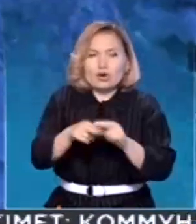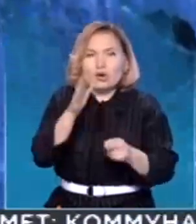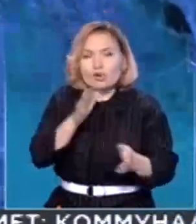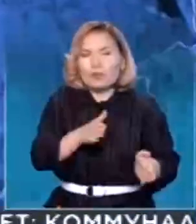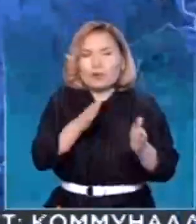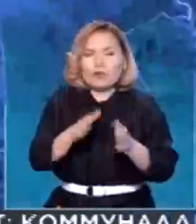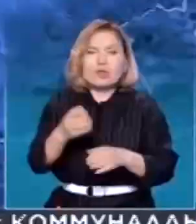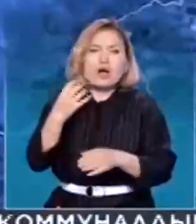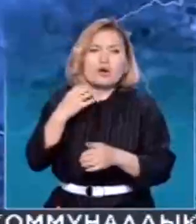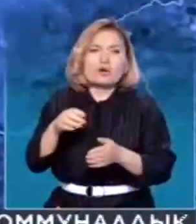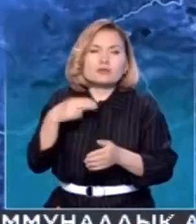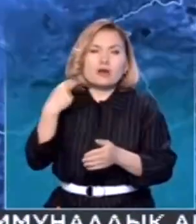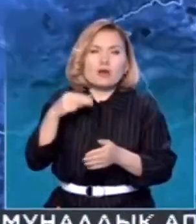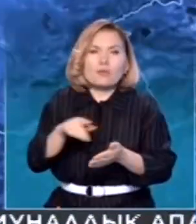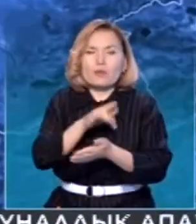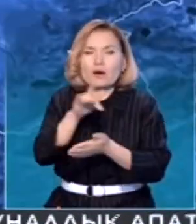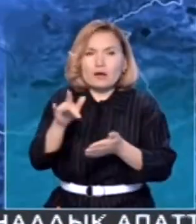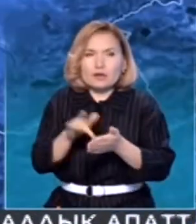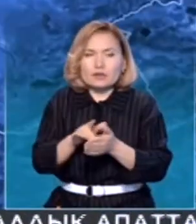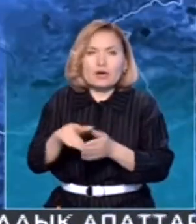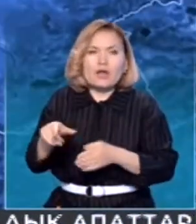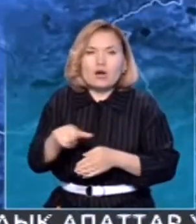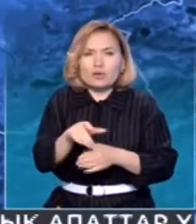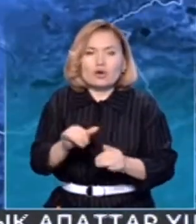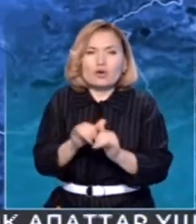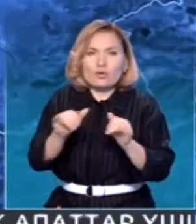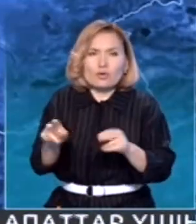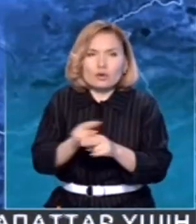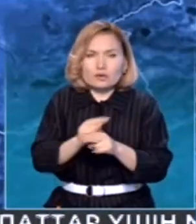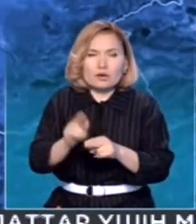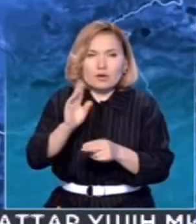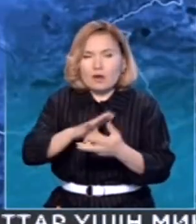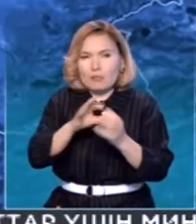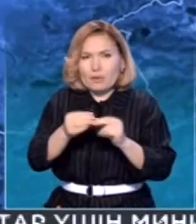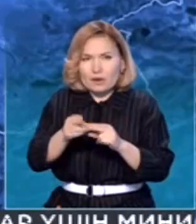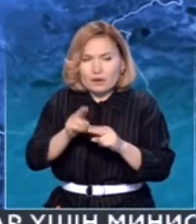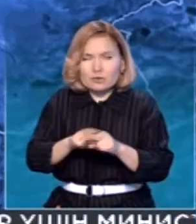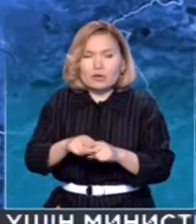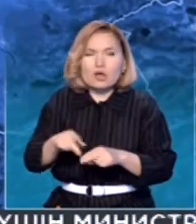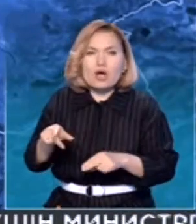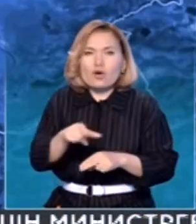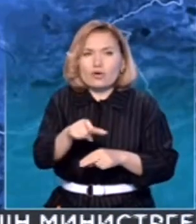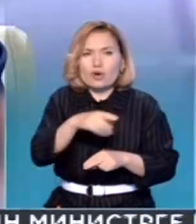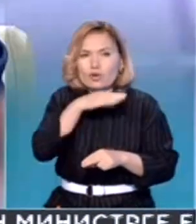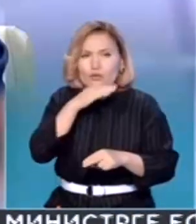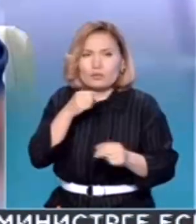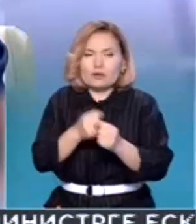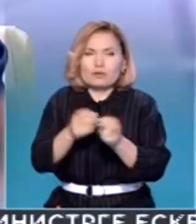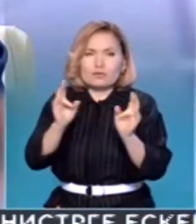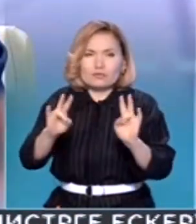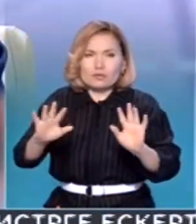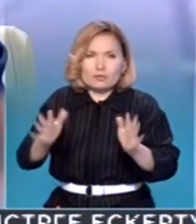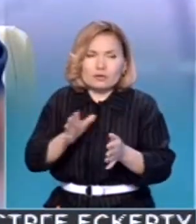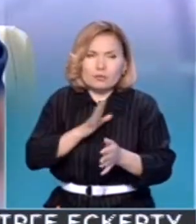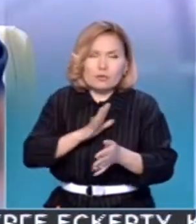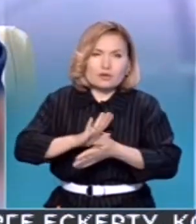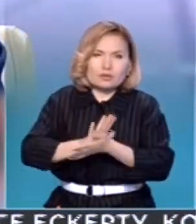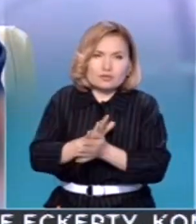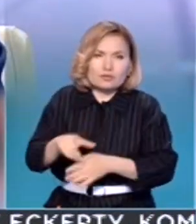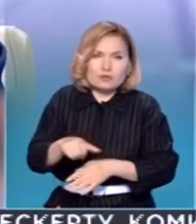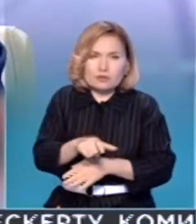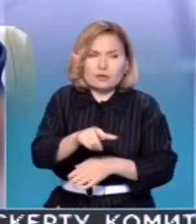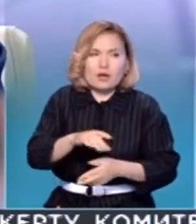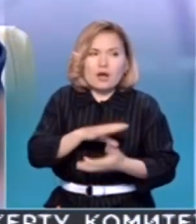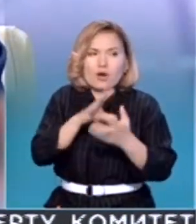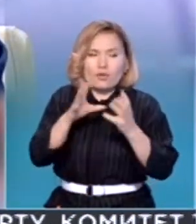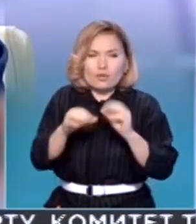Ал Қызылорда мен Ақтөбе арасындағы тас жол кеңейтілмек. Тар жолда соңғы жылдары көлік апаты жиілеген. Қаражат тапшылығына байланысты екінші